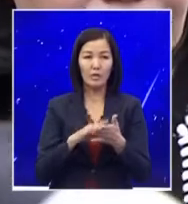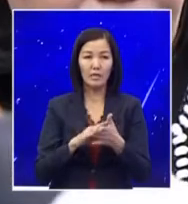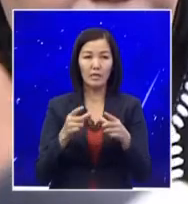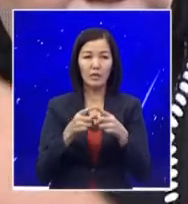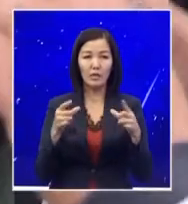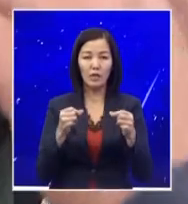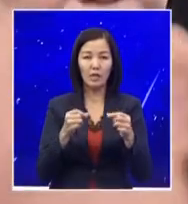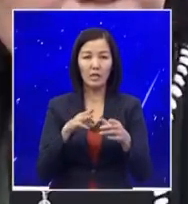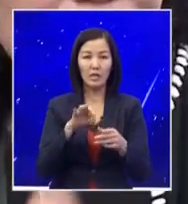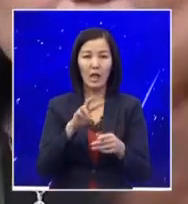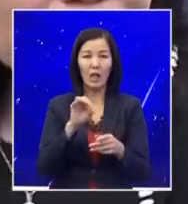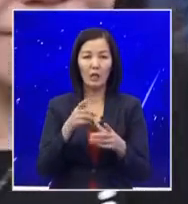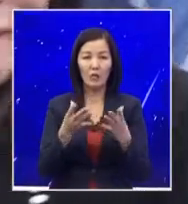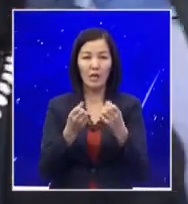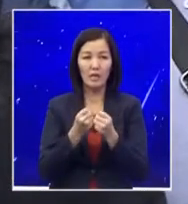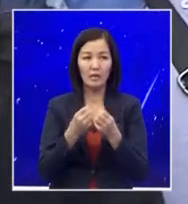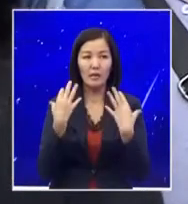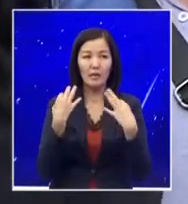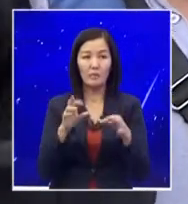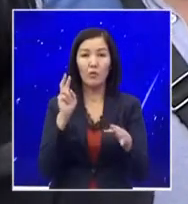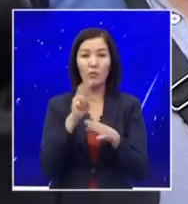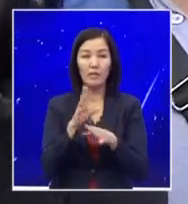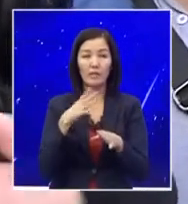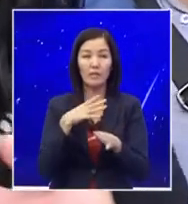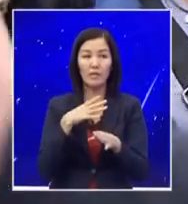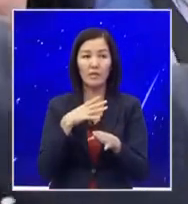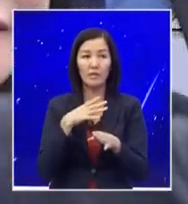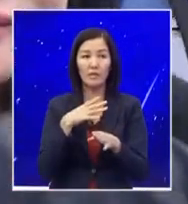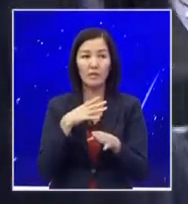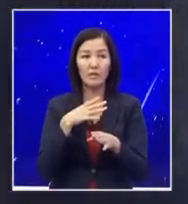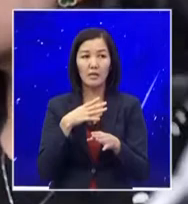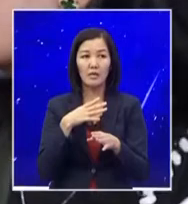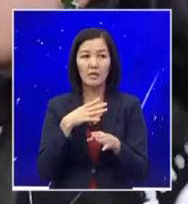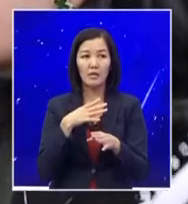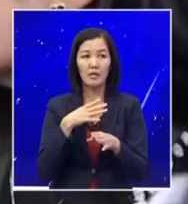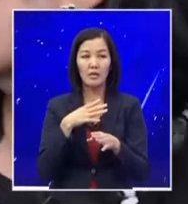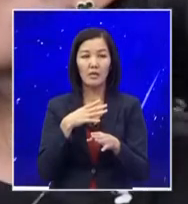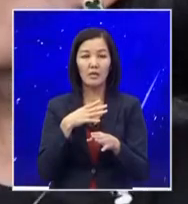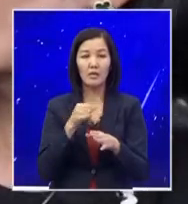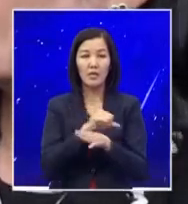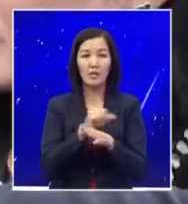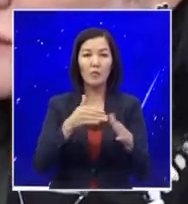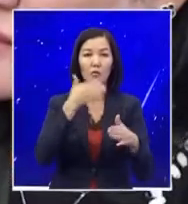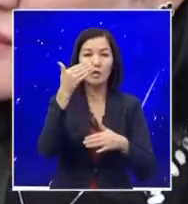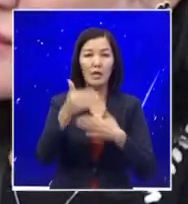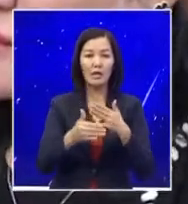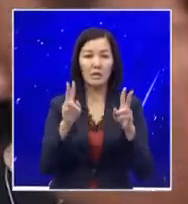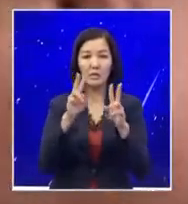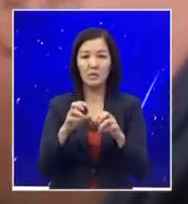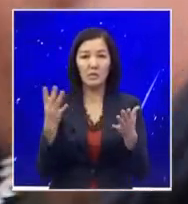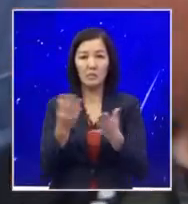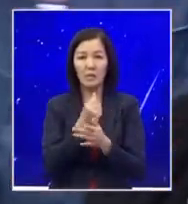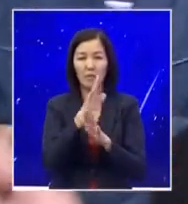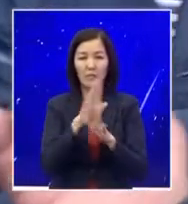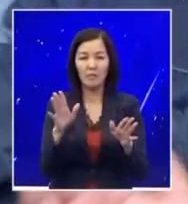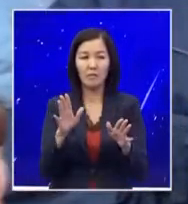алдың, талоныңды. Міне, мынандай списокте. Спокойно кірдің, болды. А сейчас не найдешь, мына кісі таможенің ар жағында. Оны таба алмаймыз. Ол жерге барайын